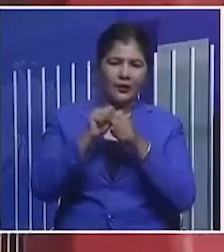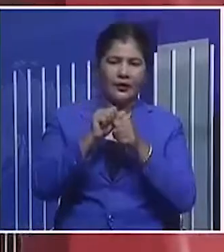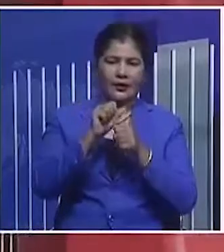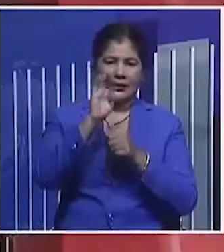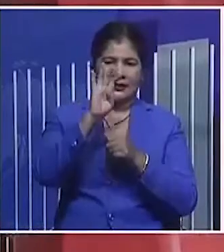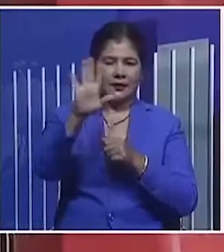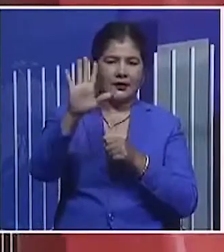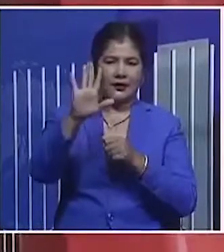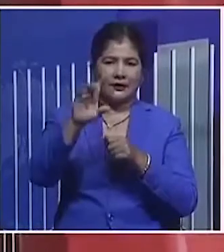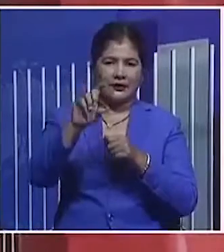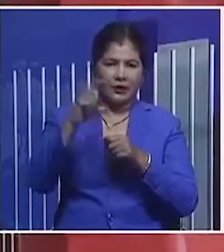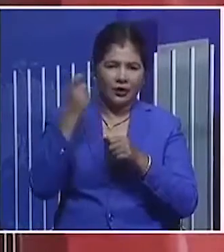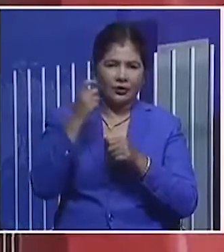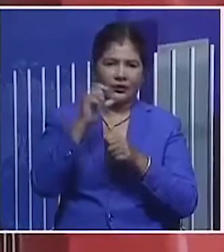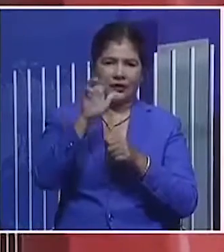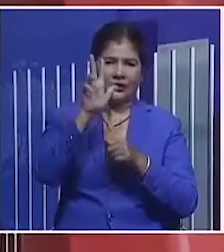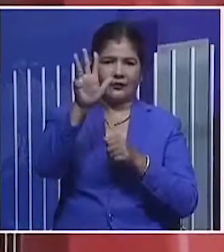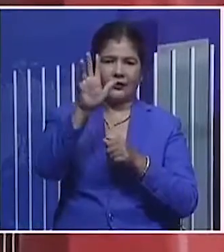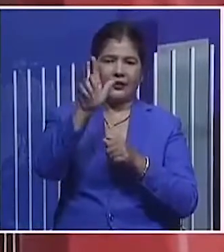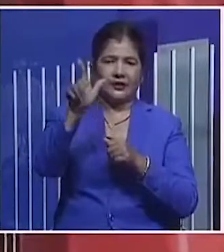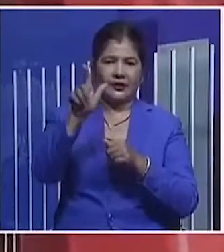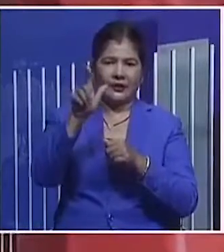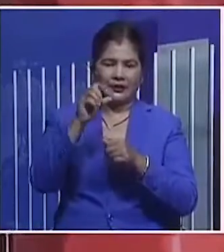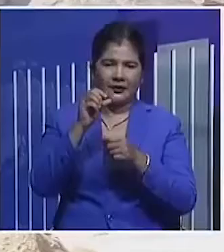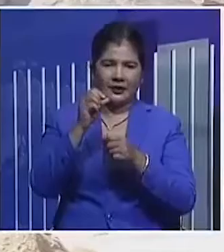40,95,97,00,000 रूपियाँको बजेट पारित गरेको थियो। यसमा